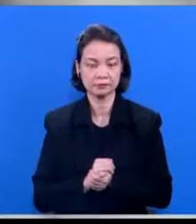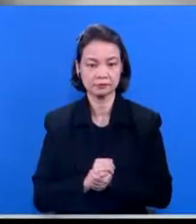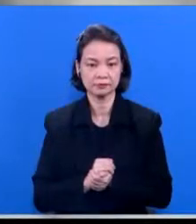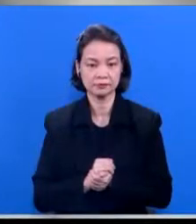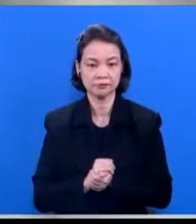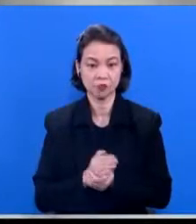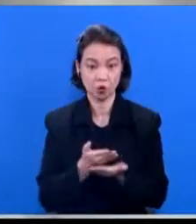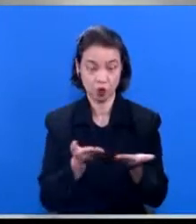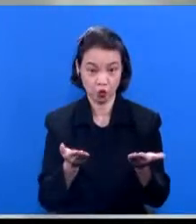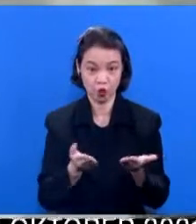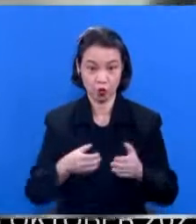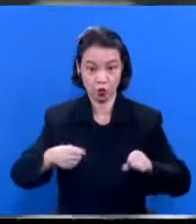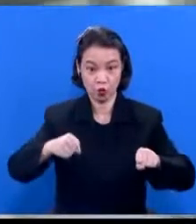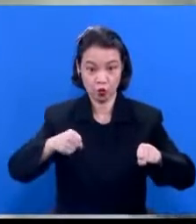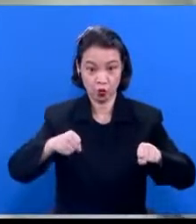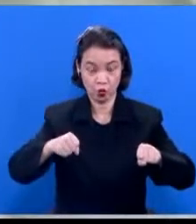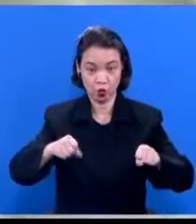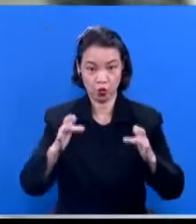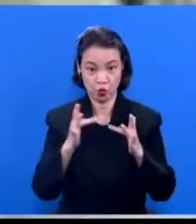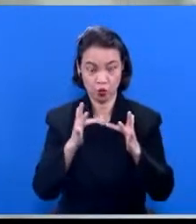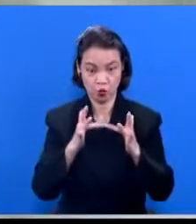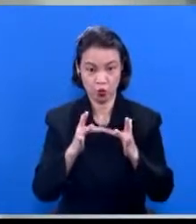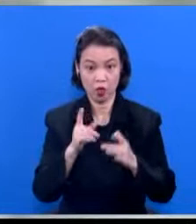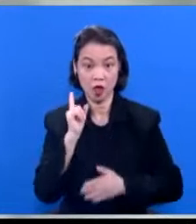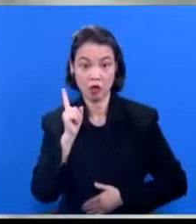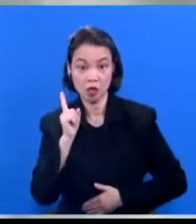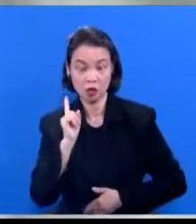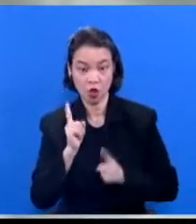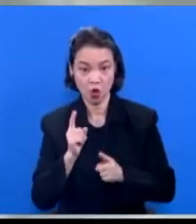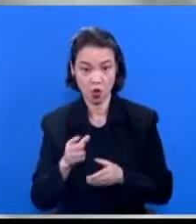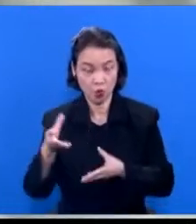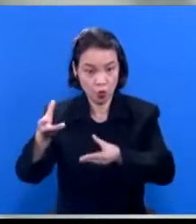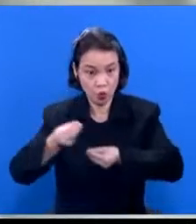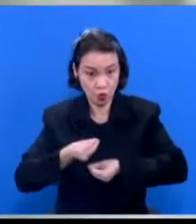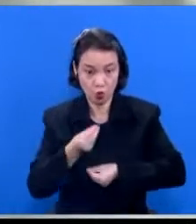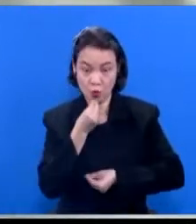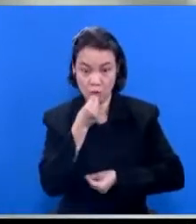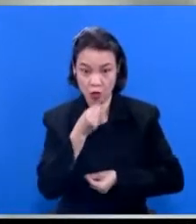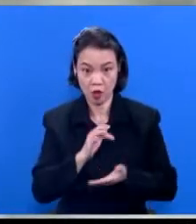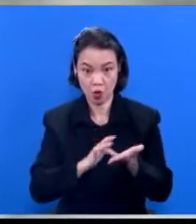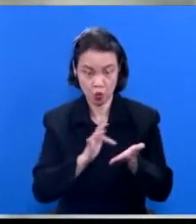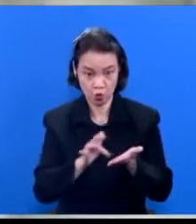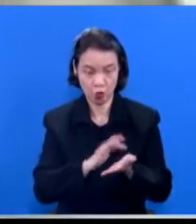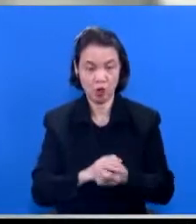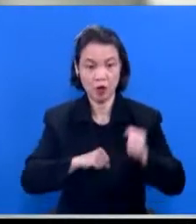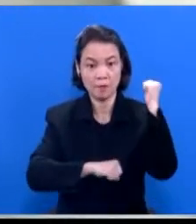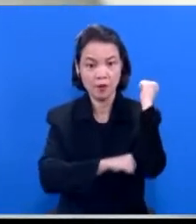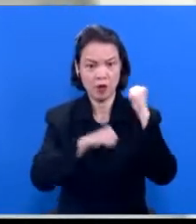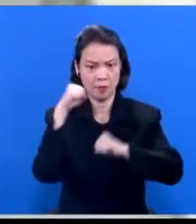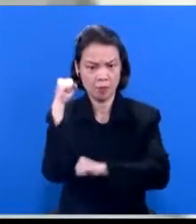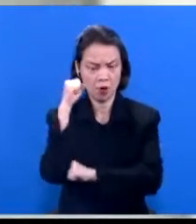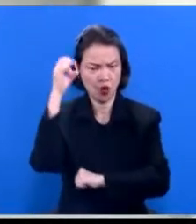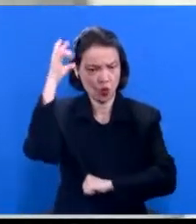Anda pengemudi ojek online, waspadalah saat menerima order makanan melalui aplikasi. Di Palembang, Sumatera Selatan, pengemudi ojol jadi